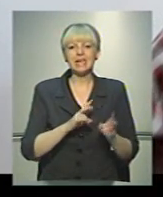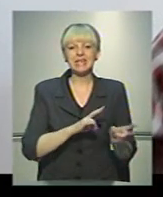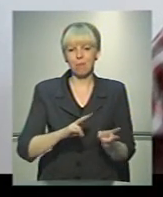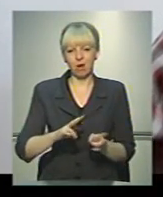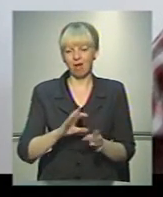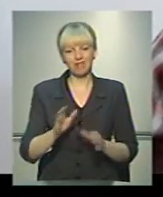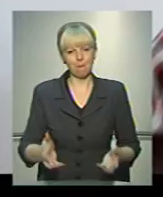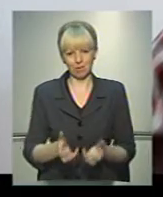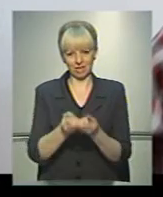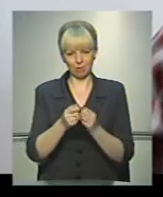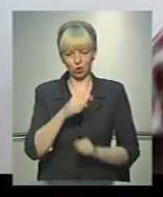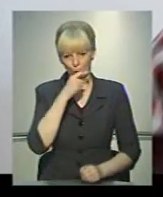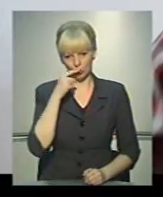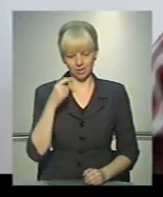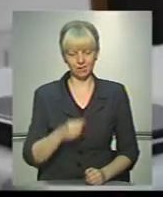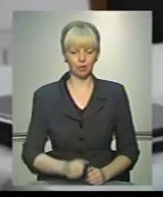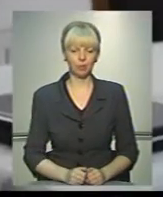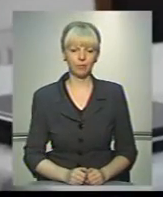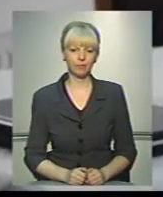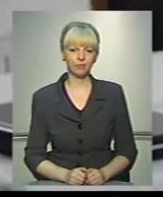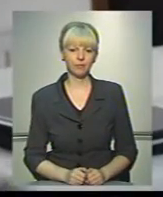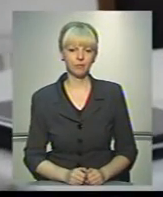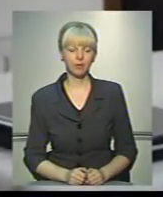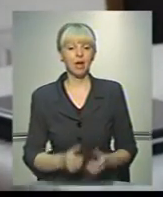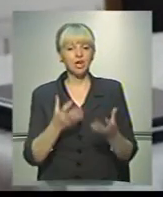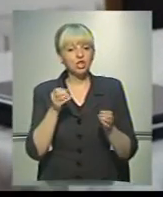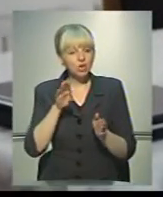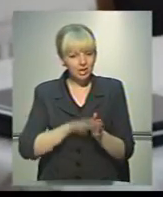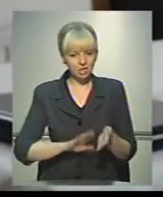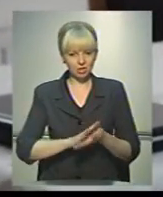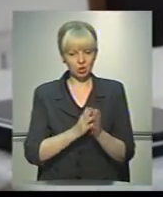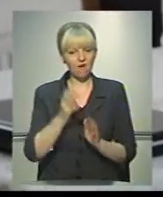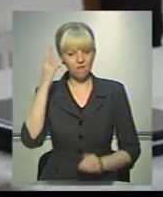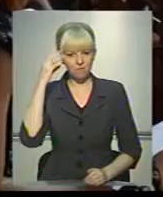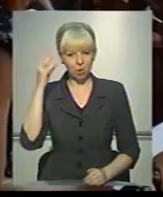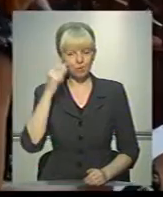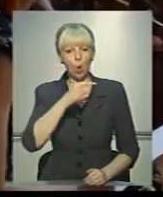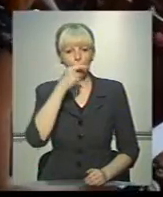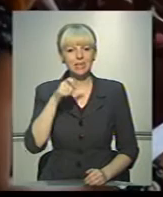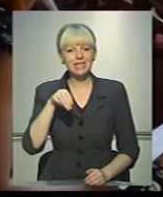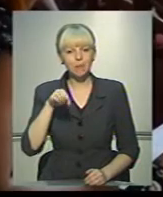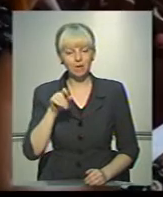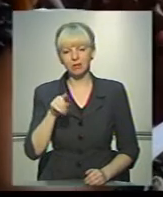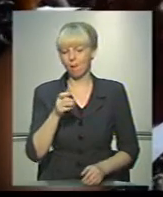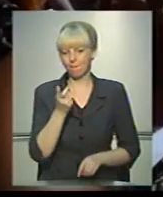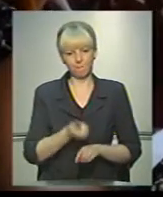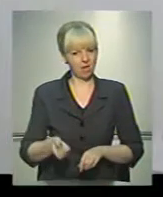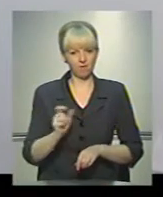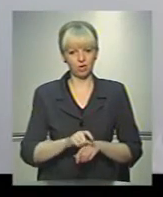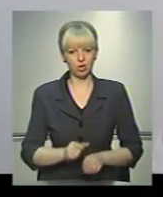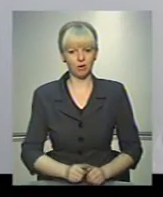не підтримуються Росією. Але ще гірша ситуація в Молдові. Російські ЗМІ там переважають.